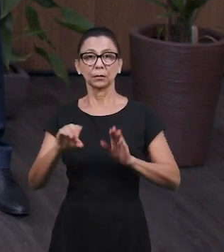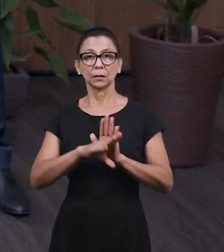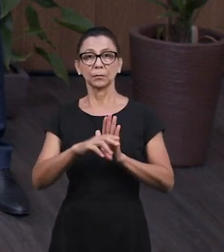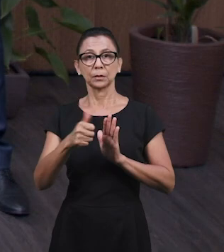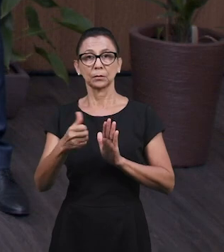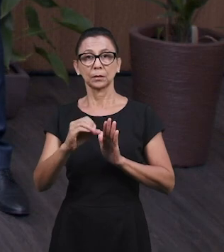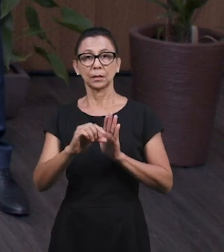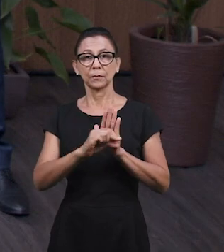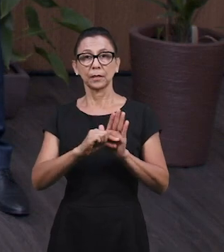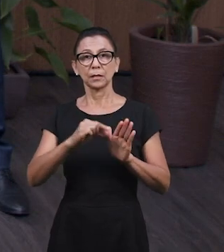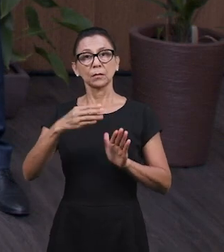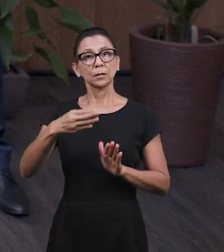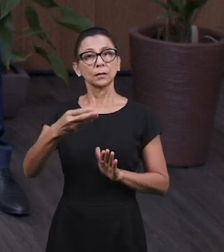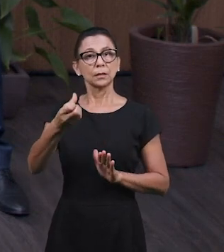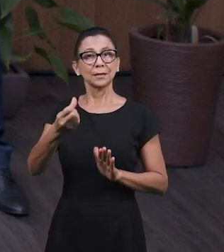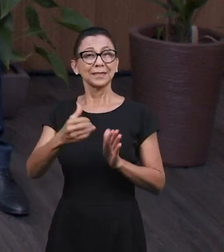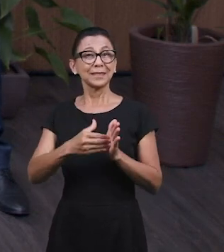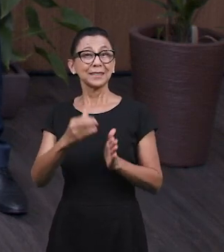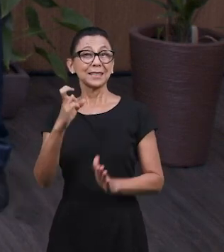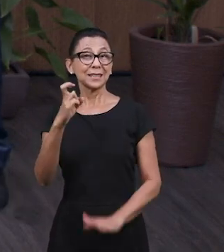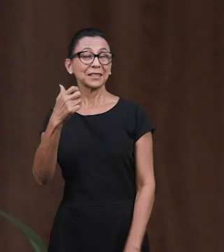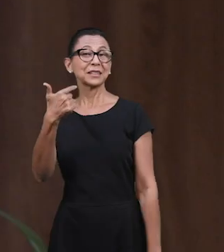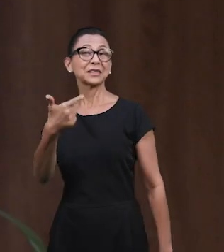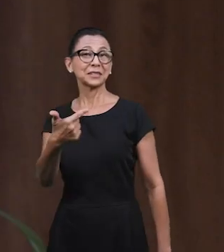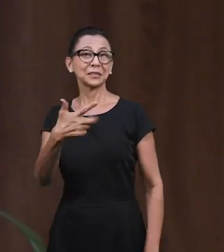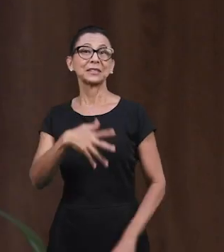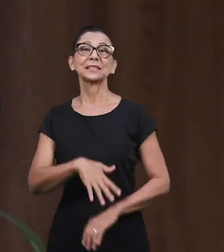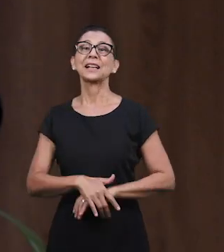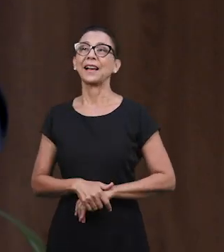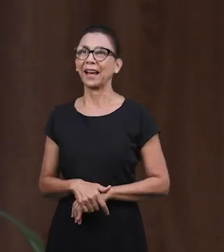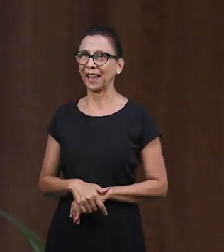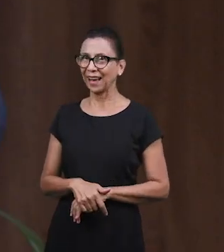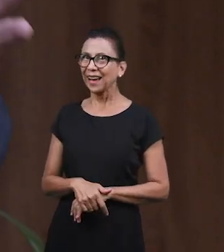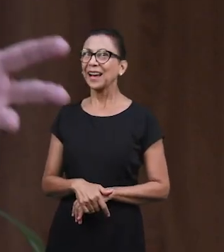chapitre 10, verset 46 au